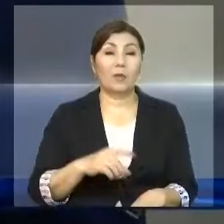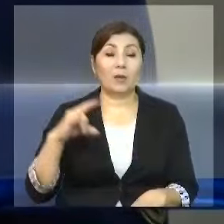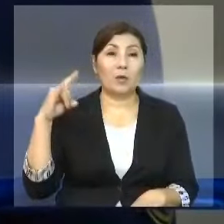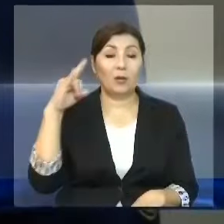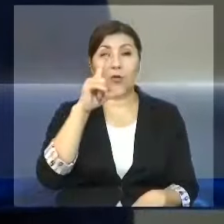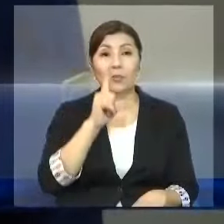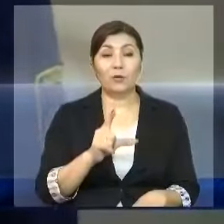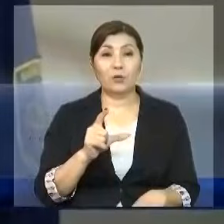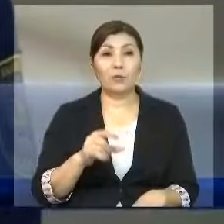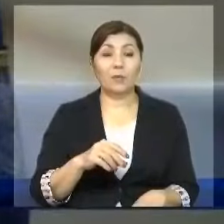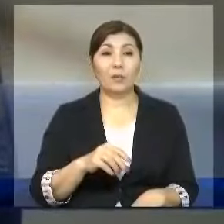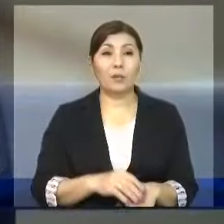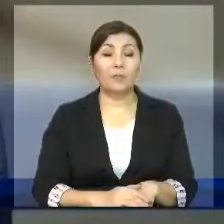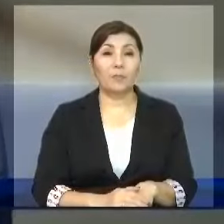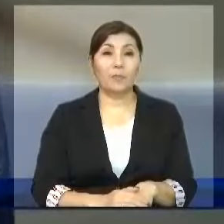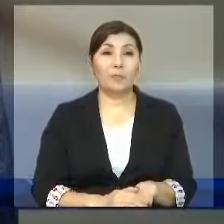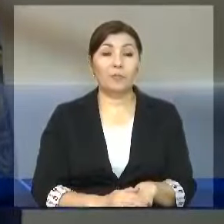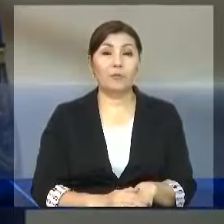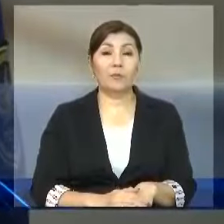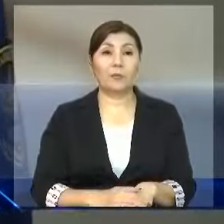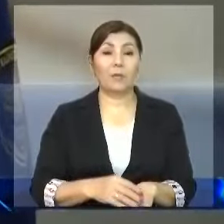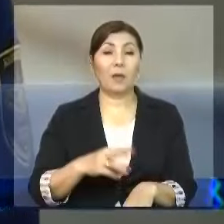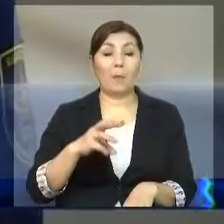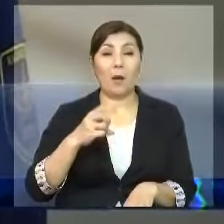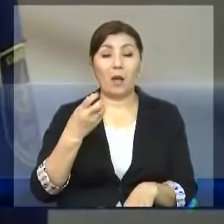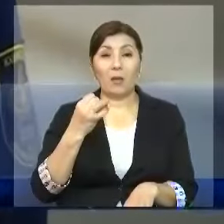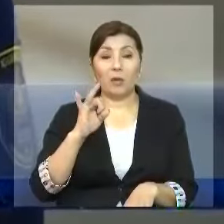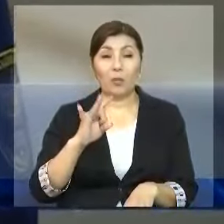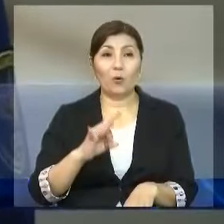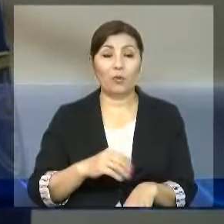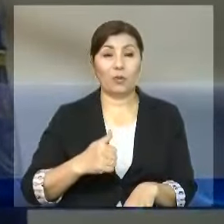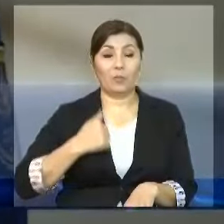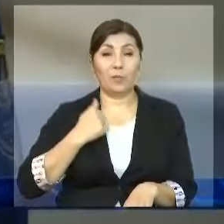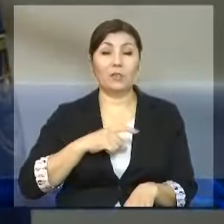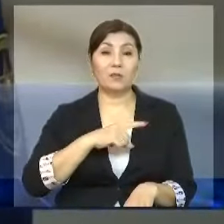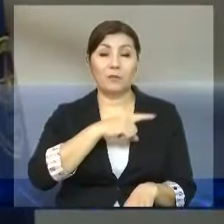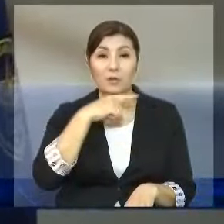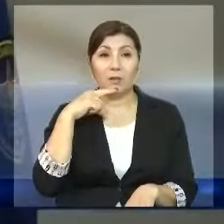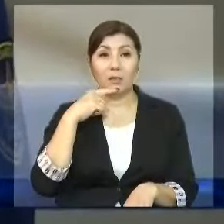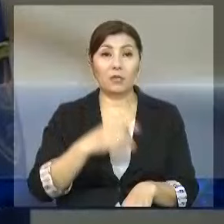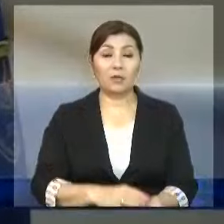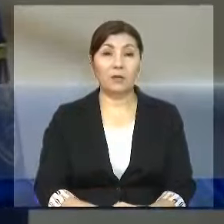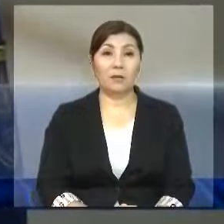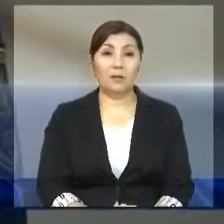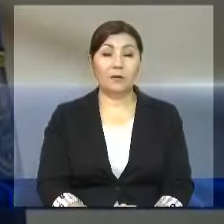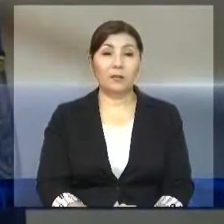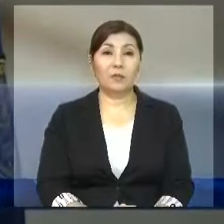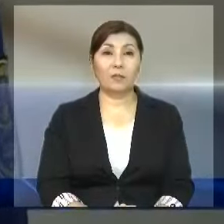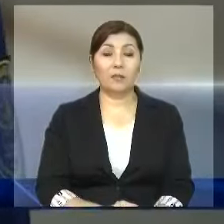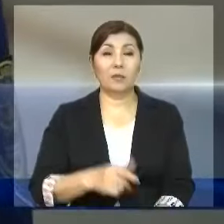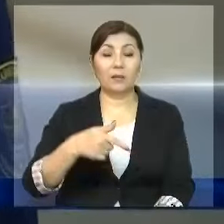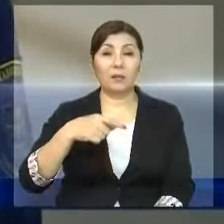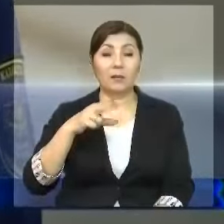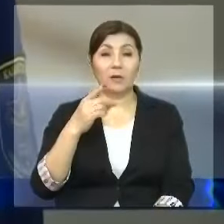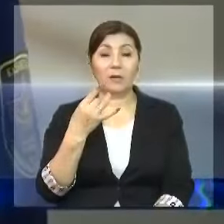Летчик-космонавт Ланчуков, вот, генерал-майор авиации, герой России, вот, и Вячеслав